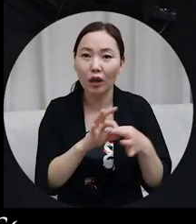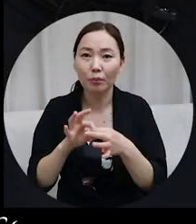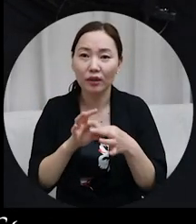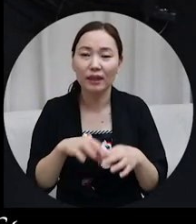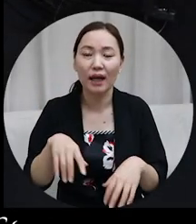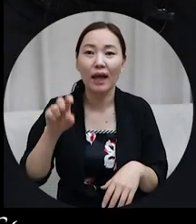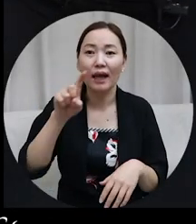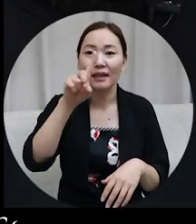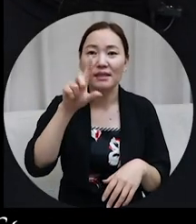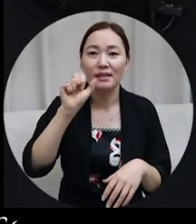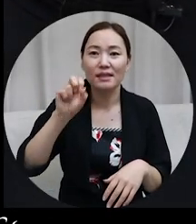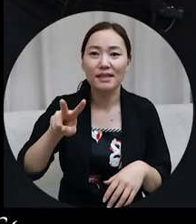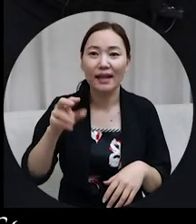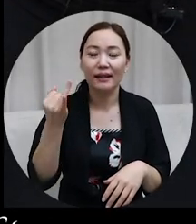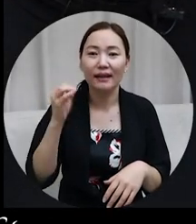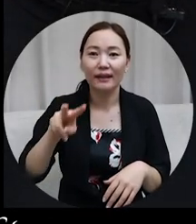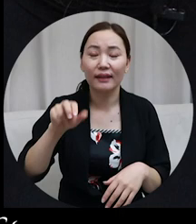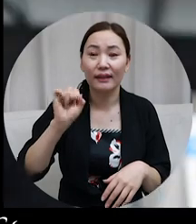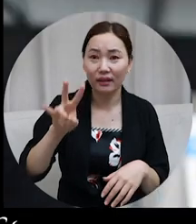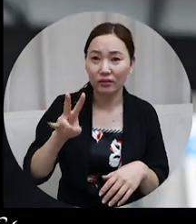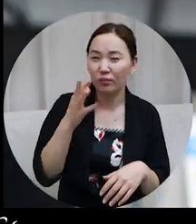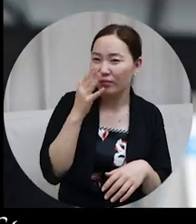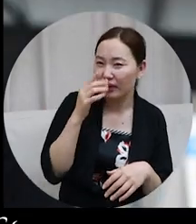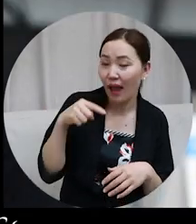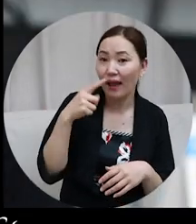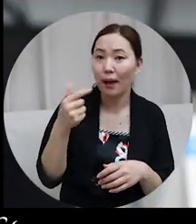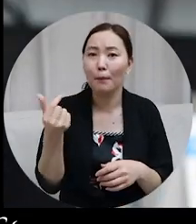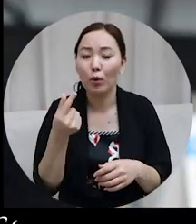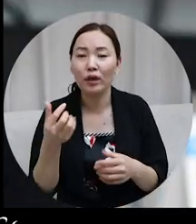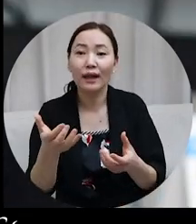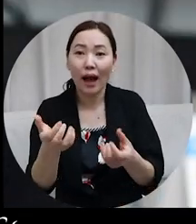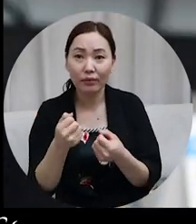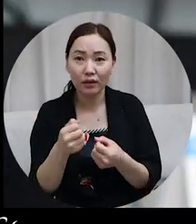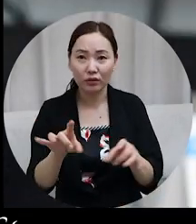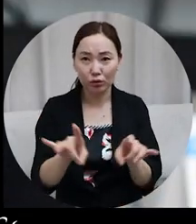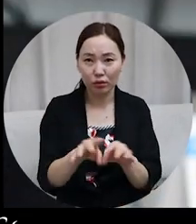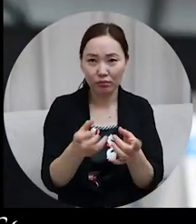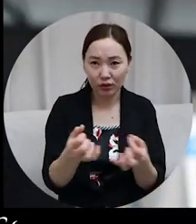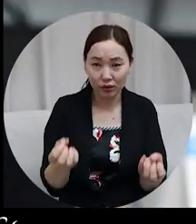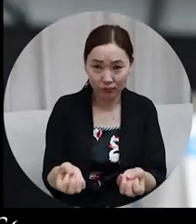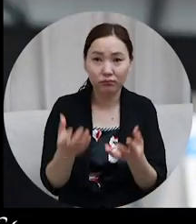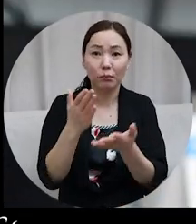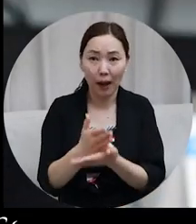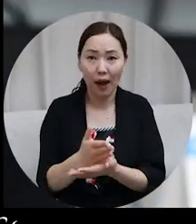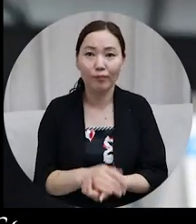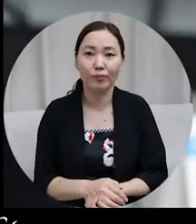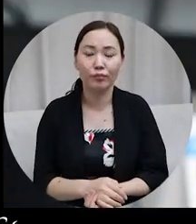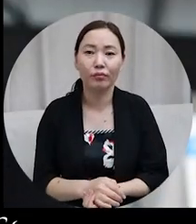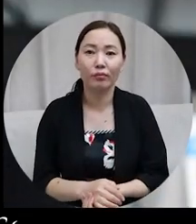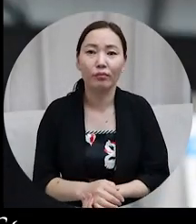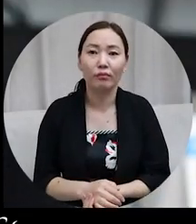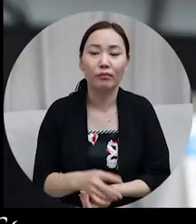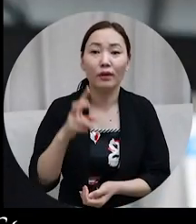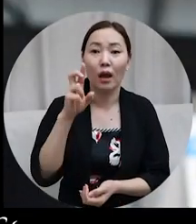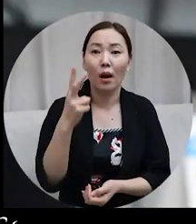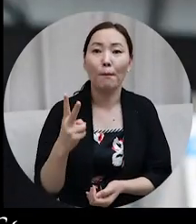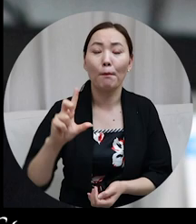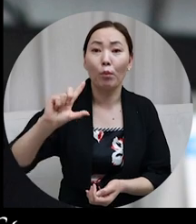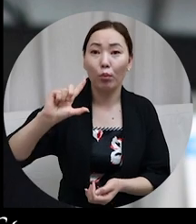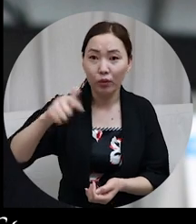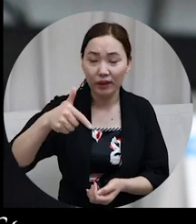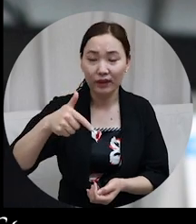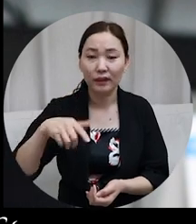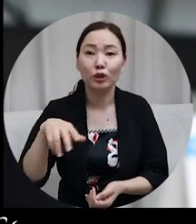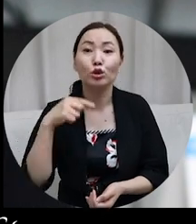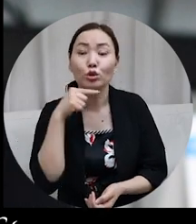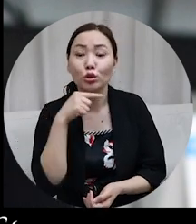нь өстө ерөөс сонирхдаг байсан яг нэг үг хэлэхэд манай нэгдүгээр эмнэлэг эртний шилжүүлэн солох төв бүлэг өөр доонороос